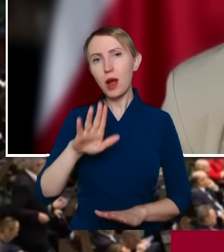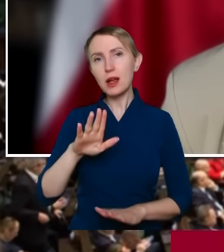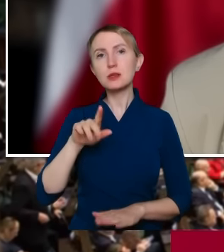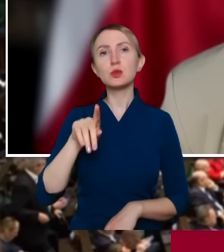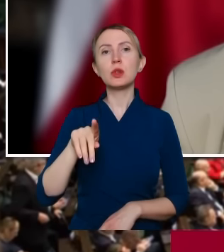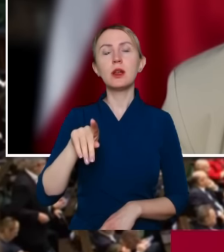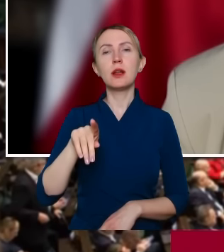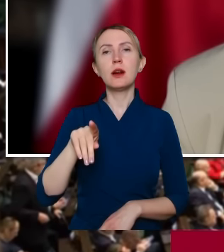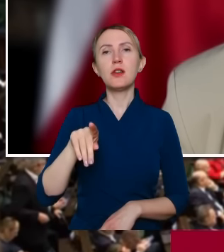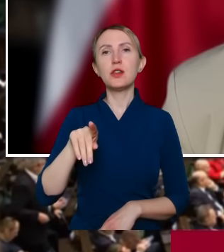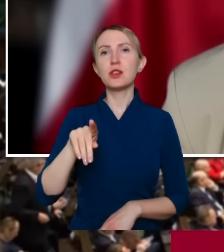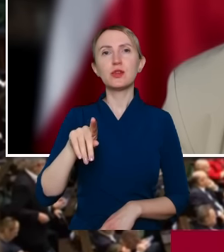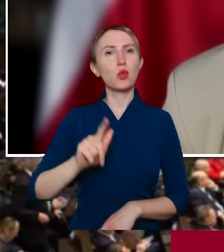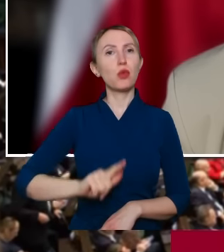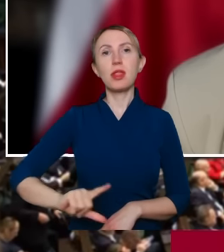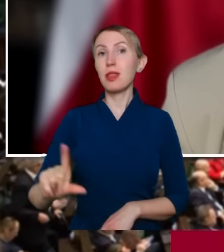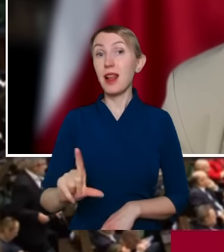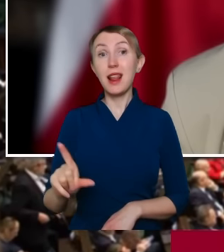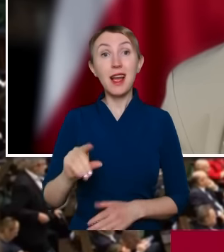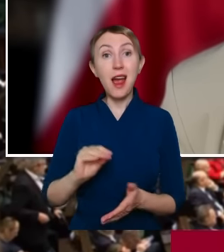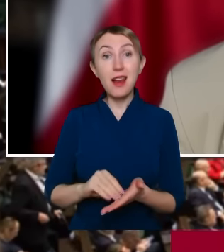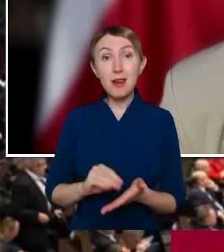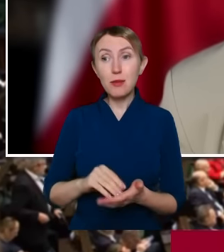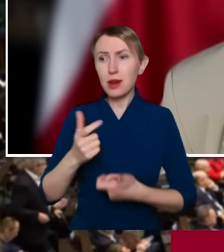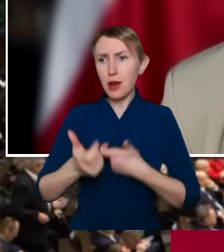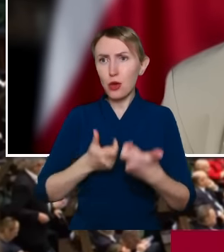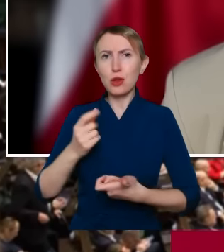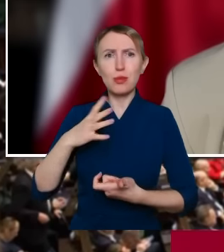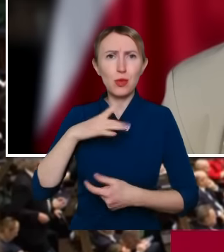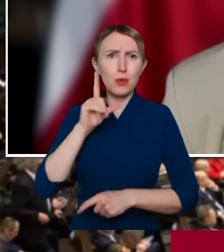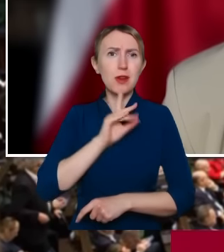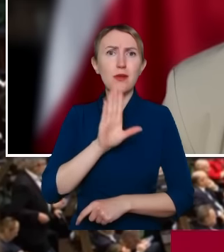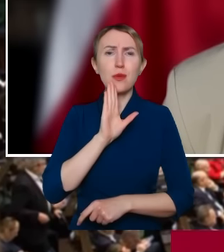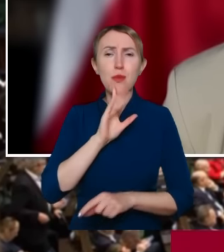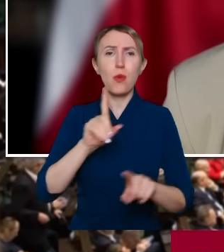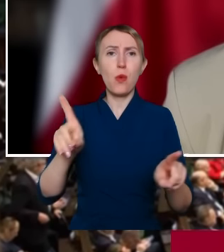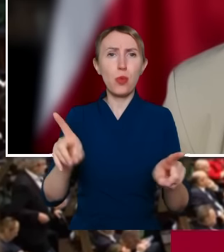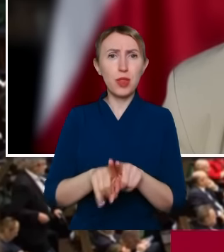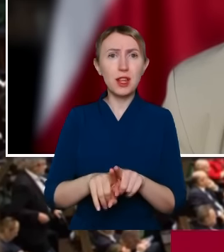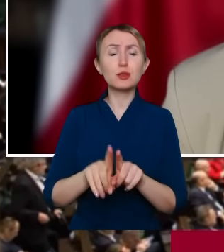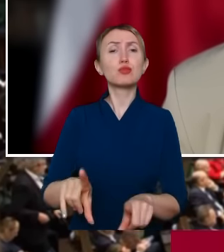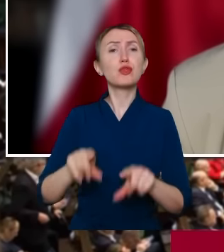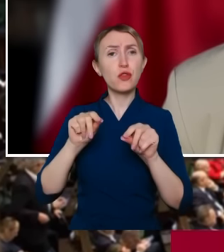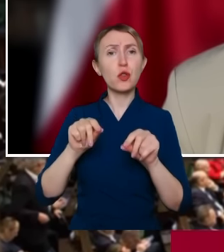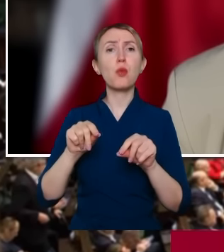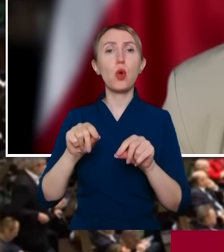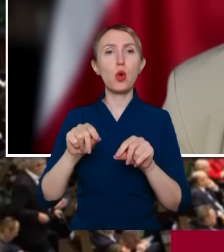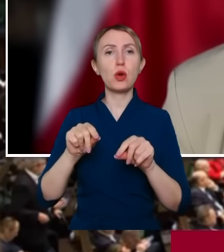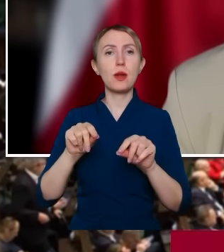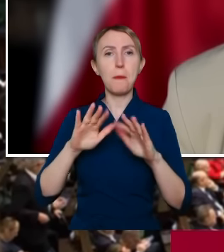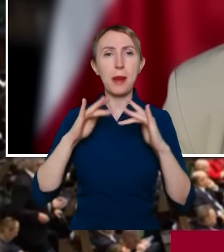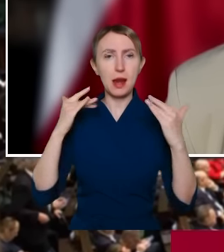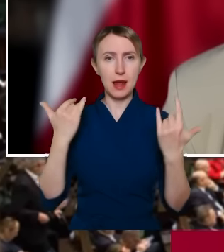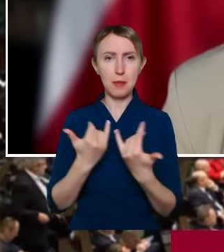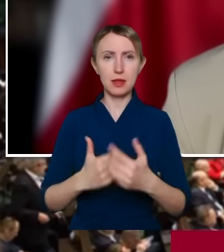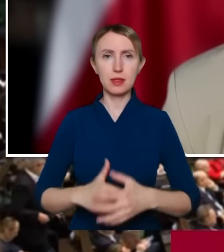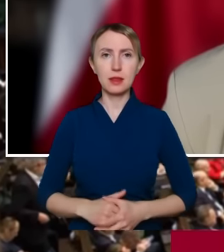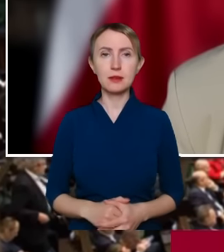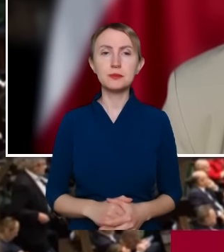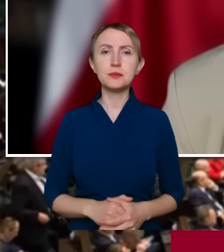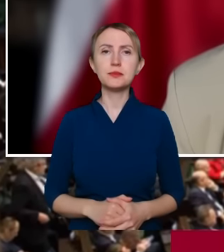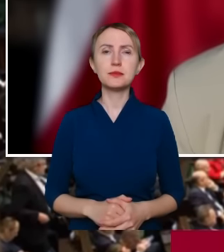nielegalne tak naprawdę praktyki były stosowane najprawdopodobniej także przy wyborach tu mówimy